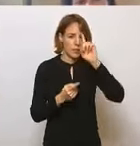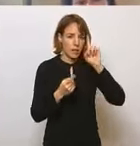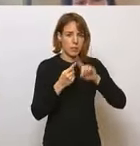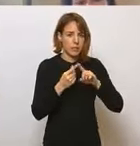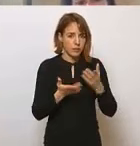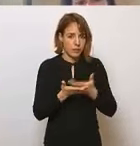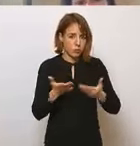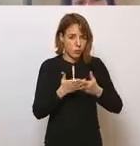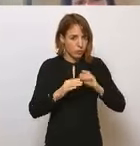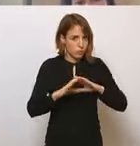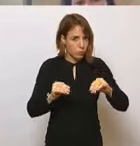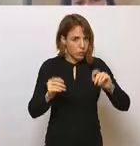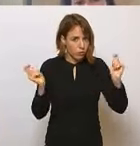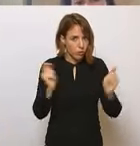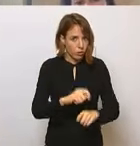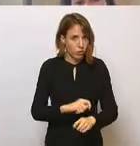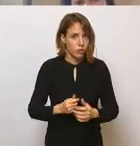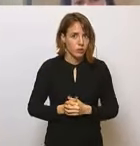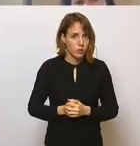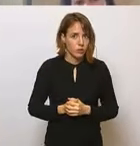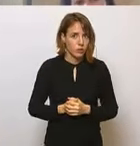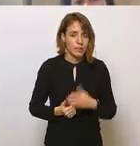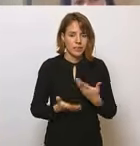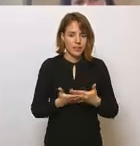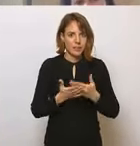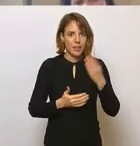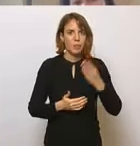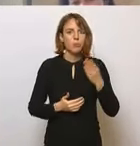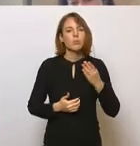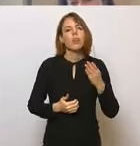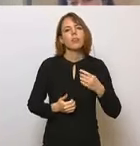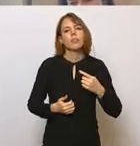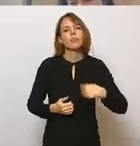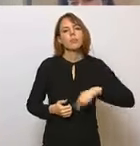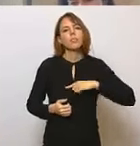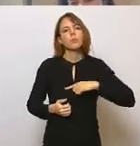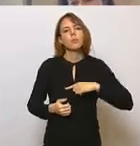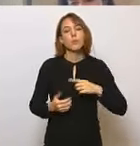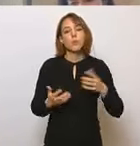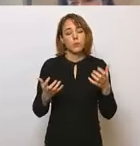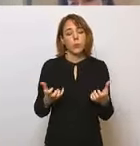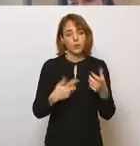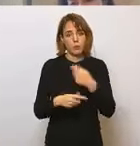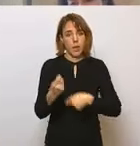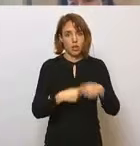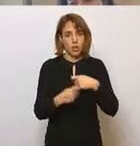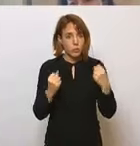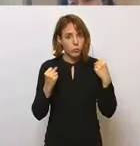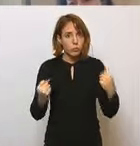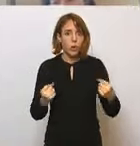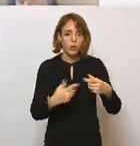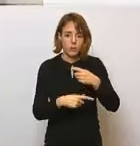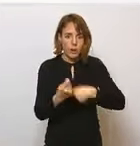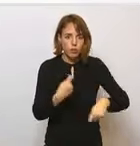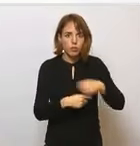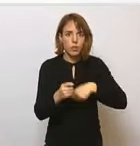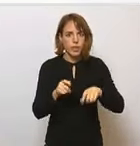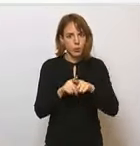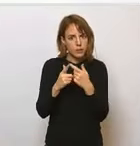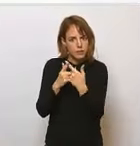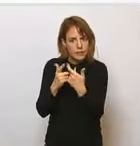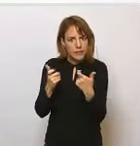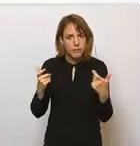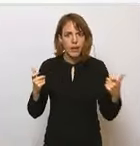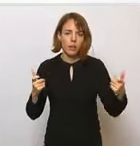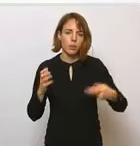situation sur le terrain, parce que c'est cela qui est nécessaire pour que nous ayons vraiment un marché qui soit plus fort et un marché qui soit plus divers